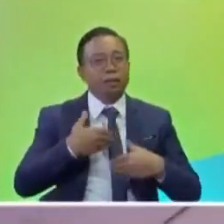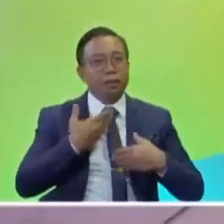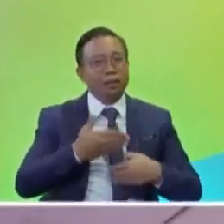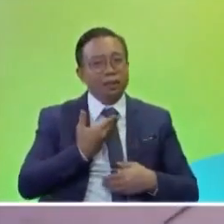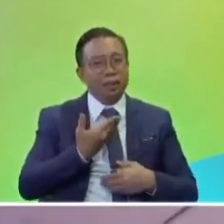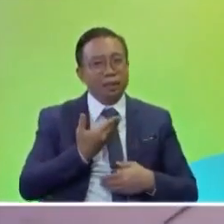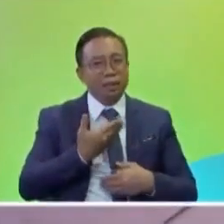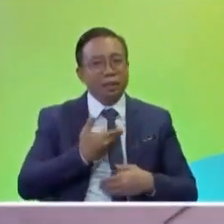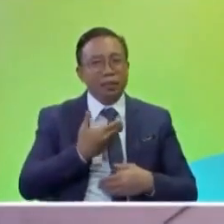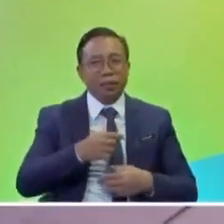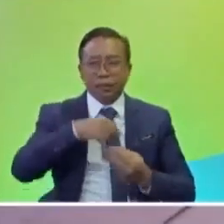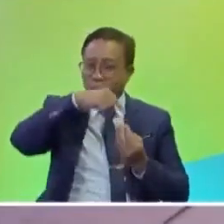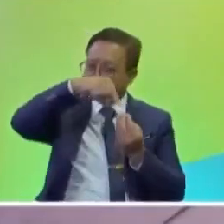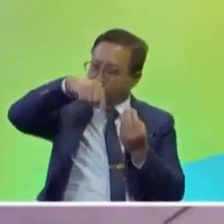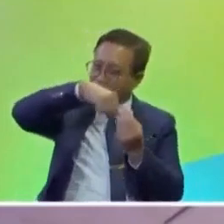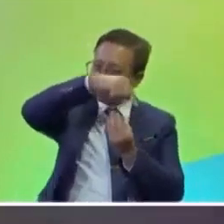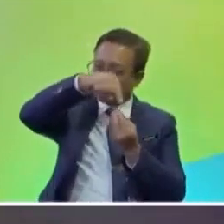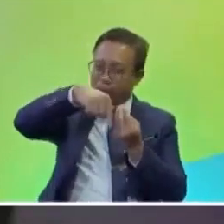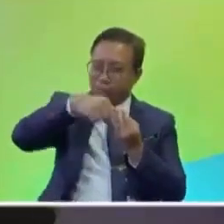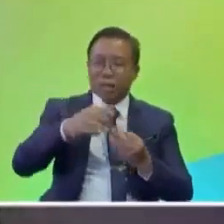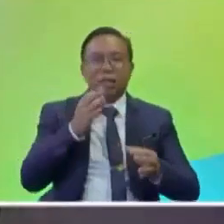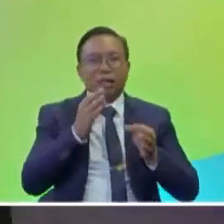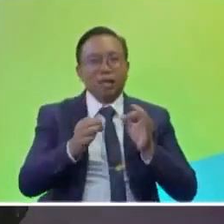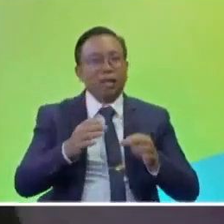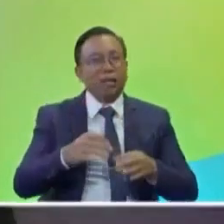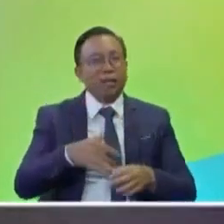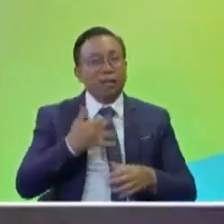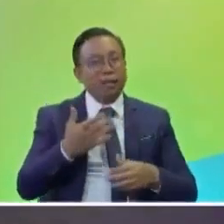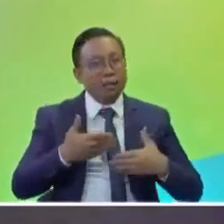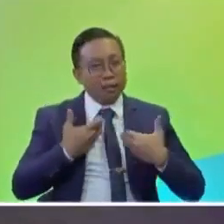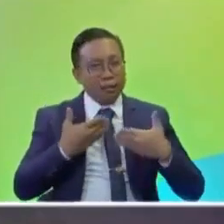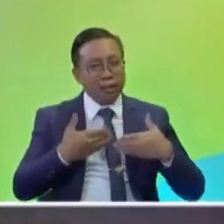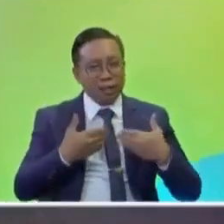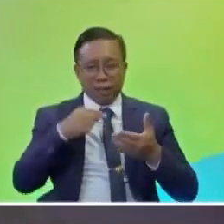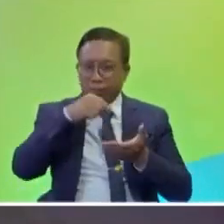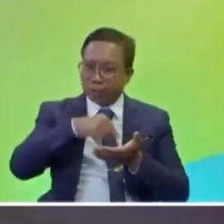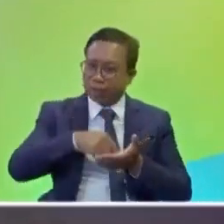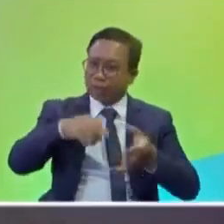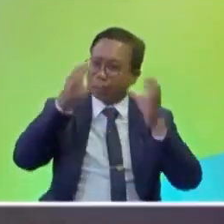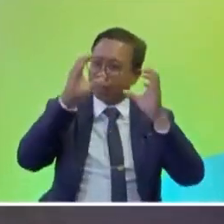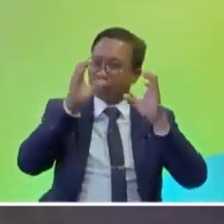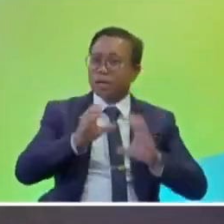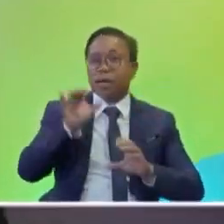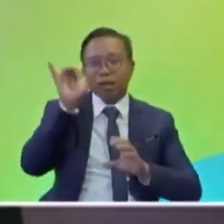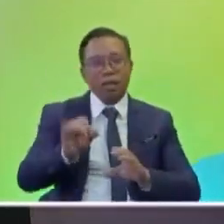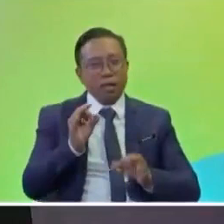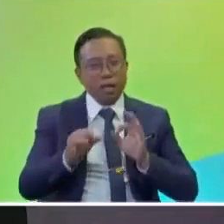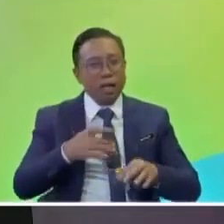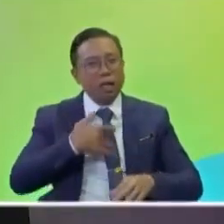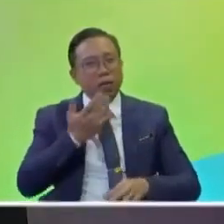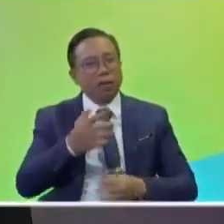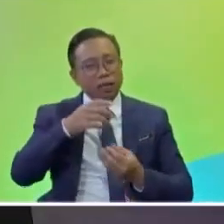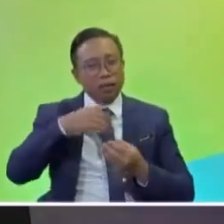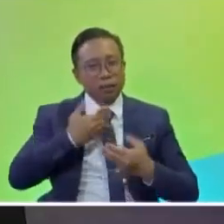Kalau rasa gembira, pusing-pusing. Kalau rasa gembira, beginilah caranya.